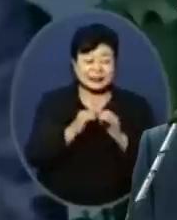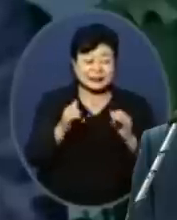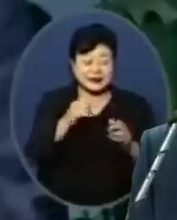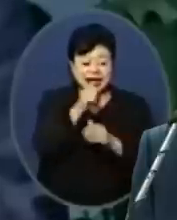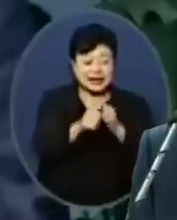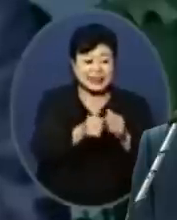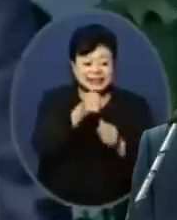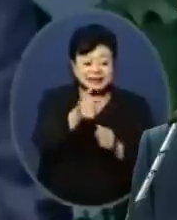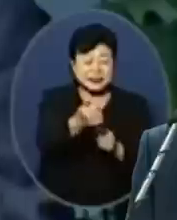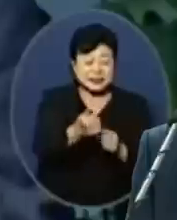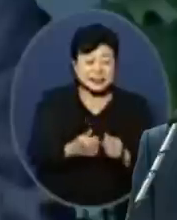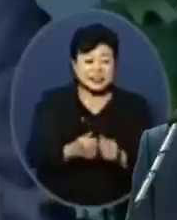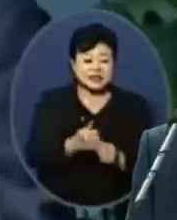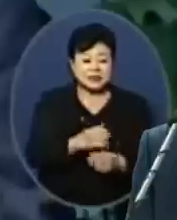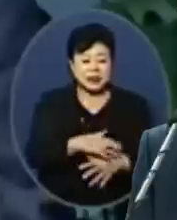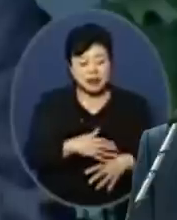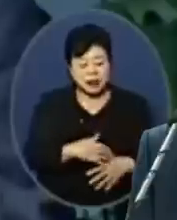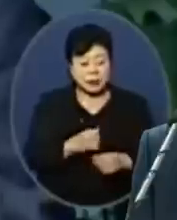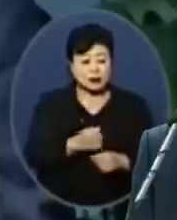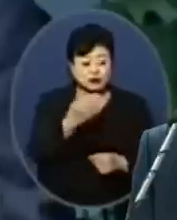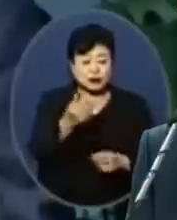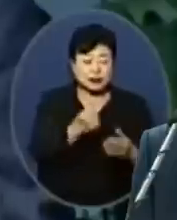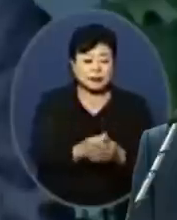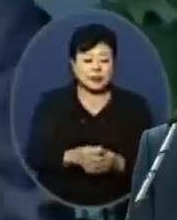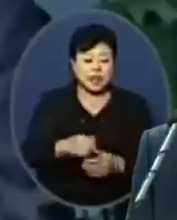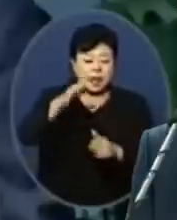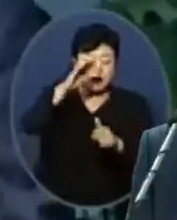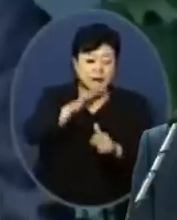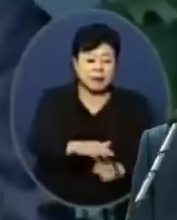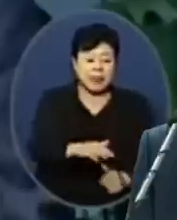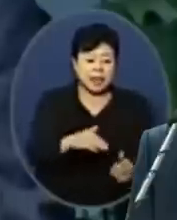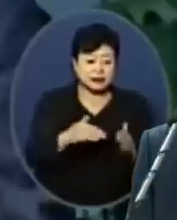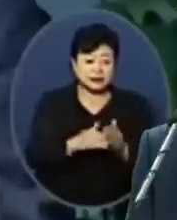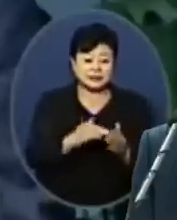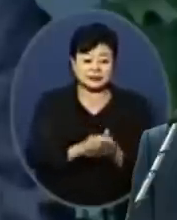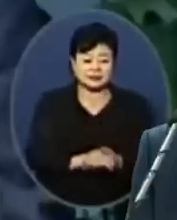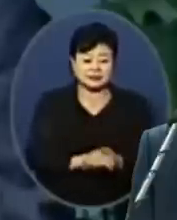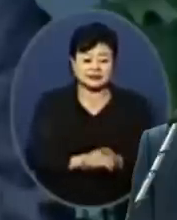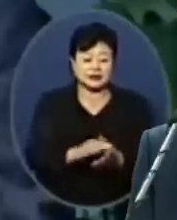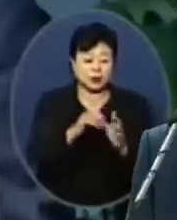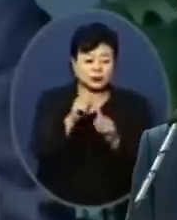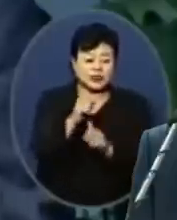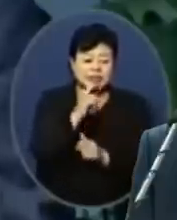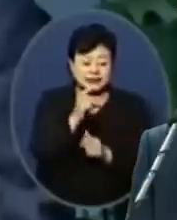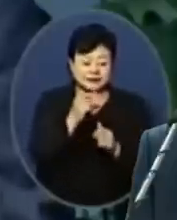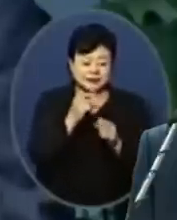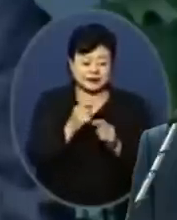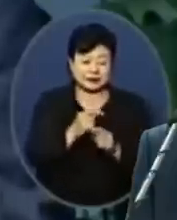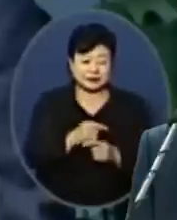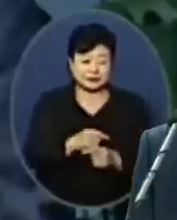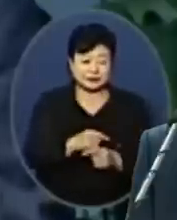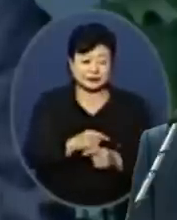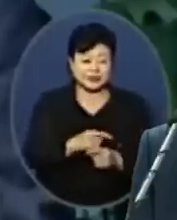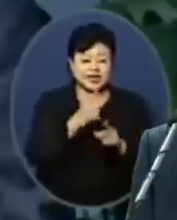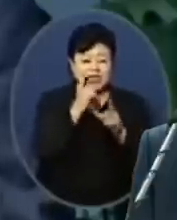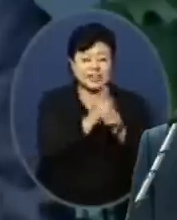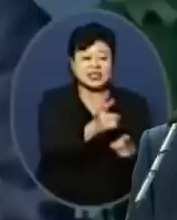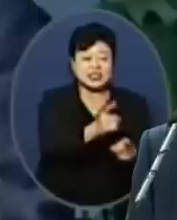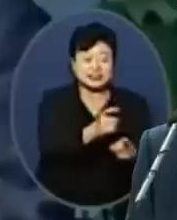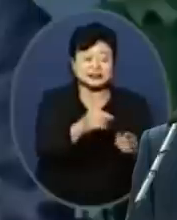하나님이 이미 무력하게 만드셔서 패배시켜 놓았다는 것입니다. 여호수아에게 하나님이 주신